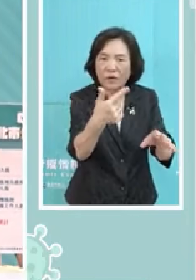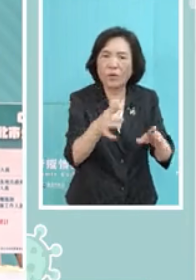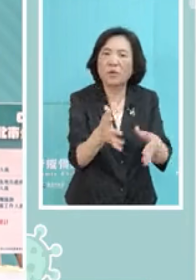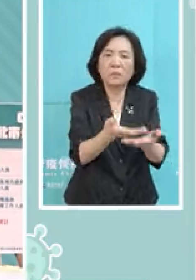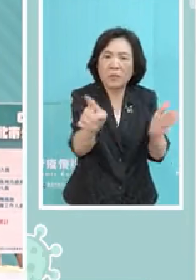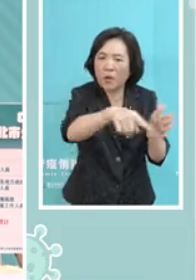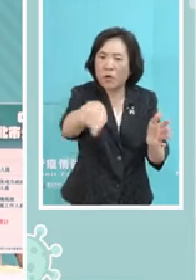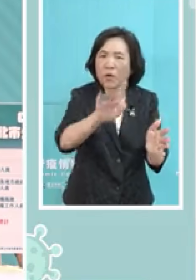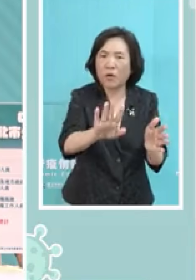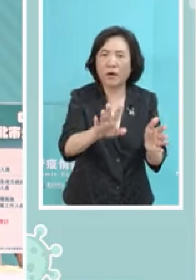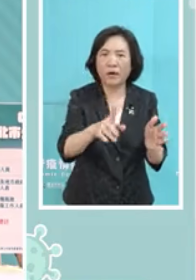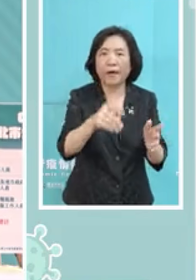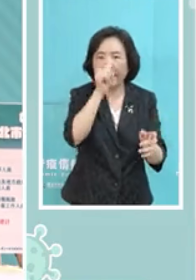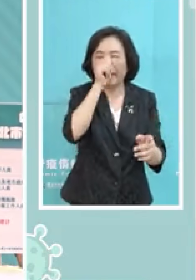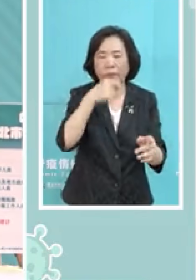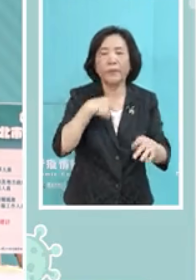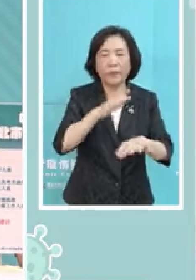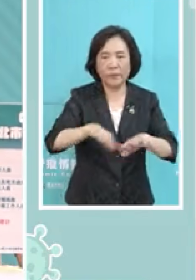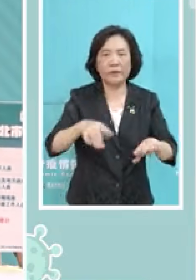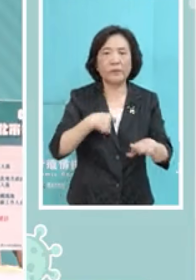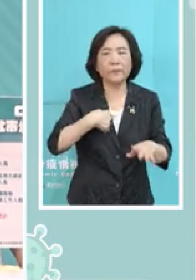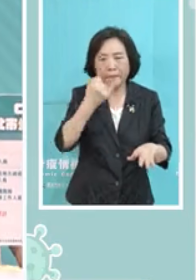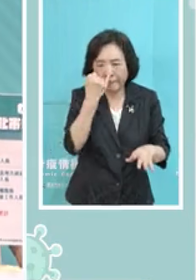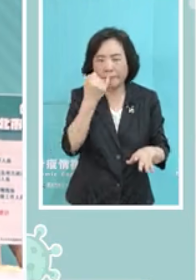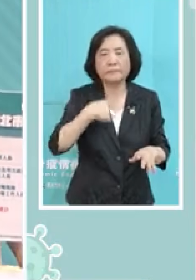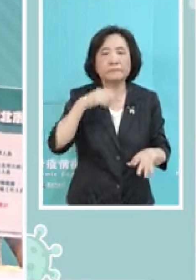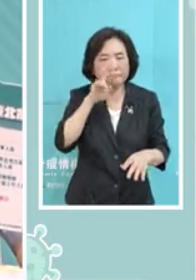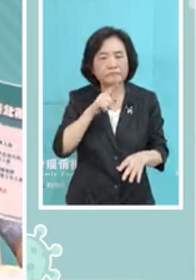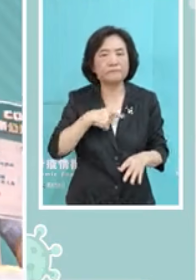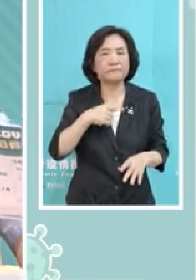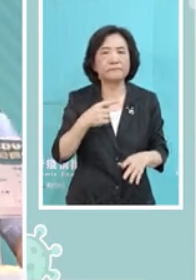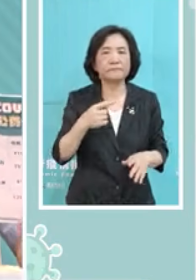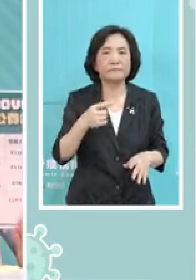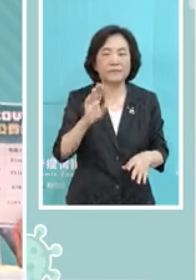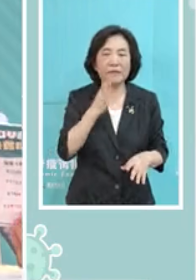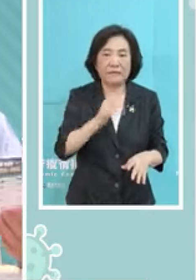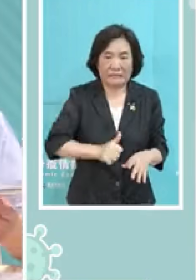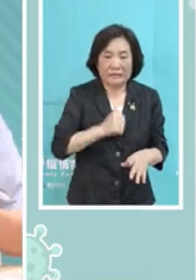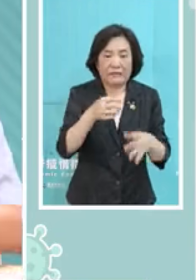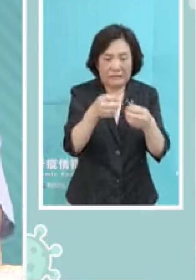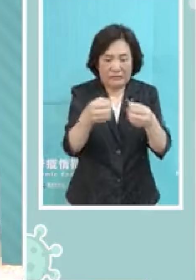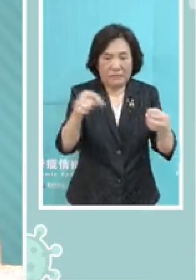我们会处理嘛，那个是我们不对嘛，不过事实的真相就是疫苗还是不够。